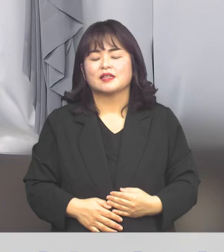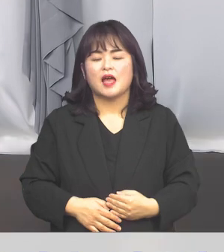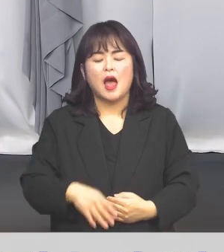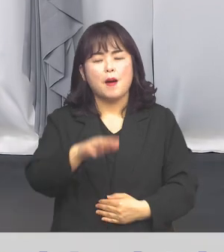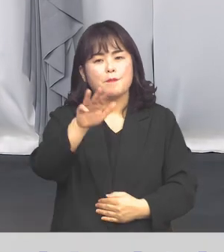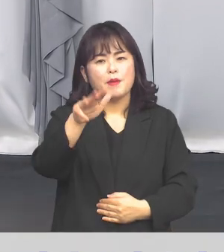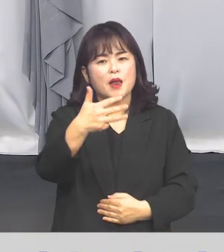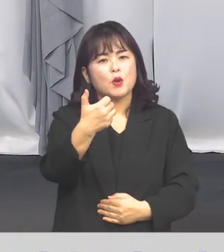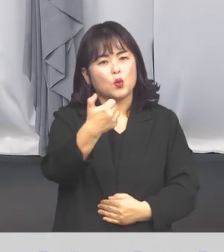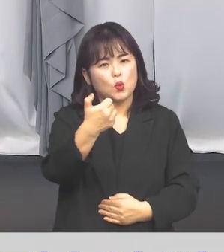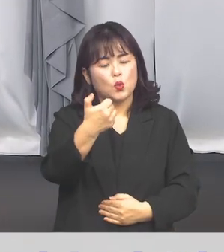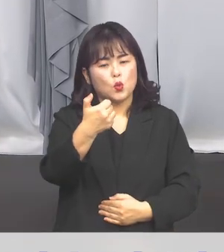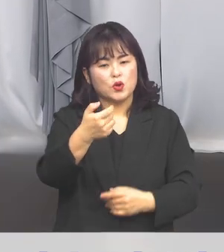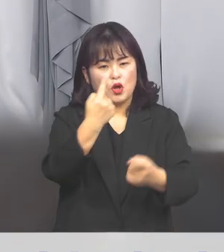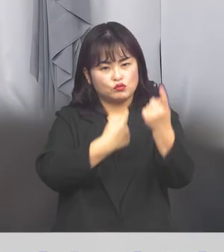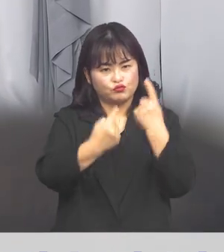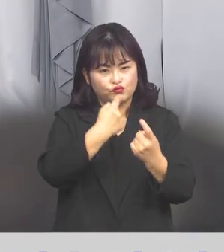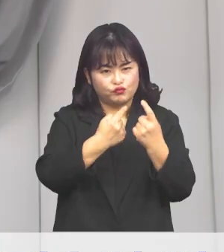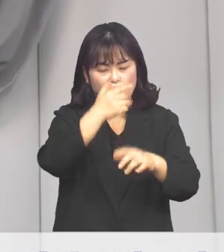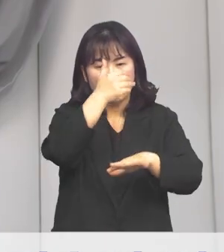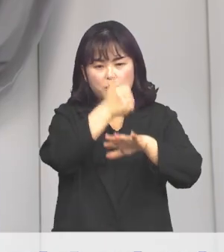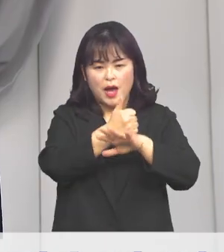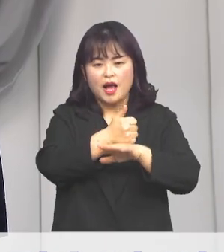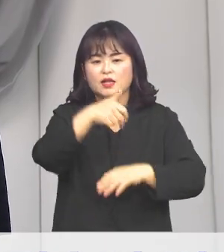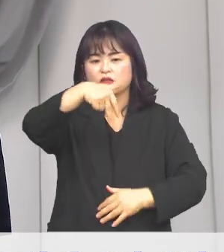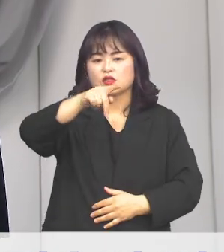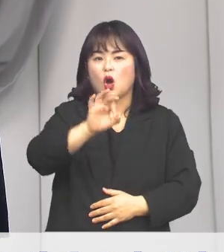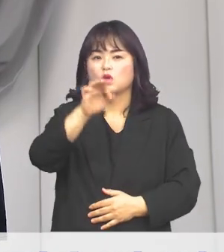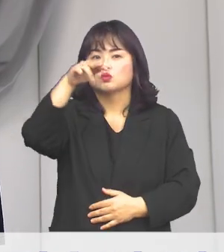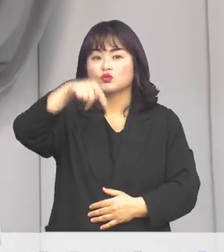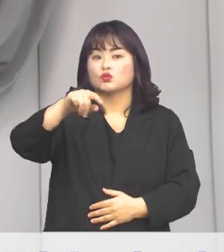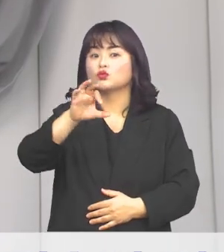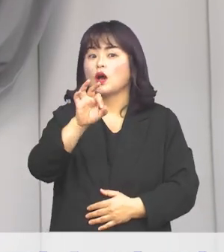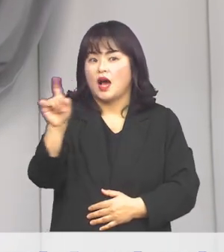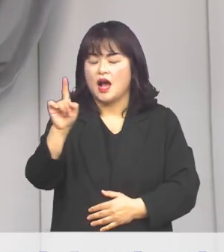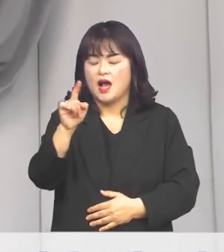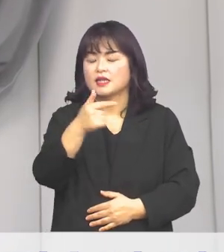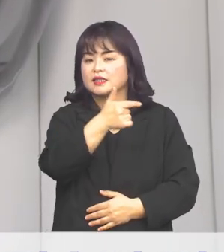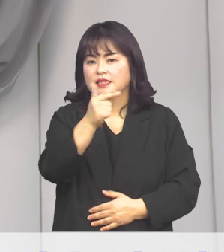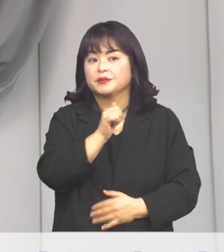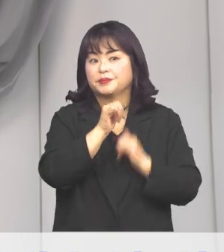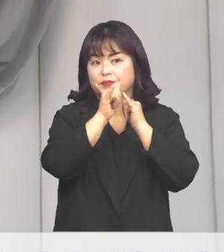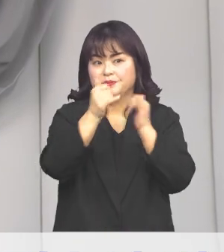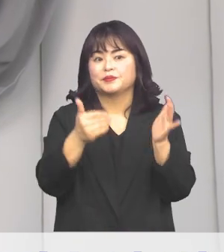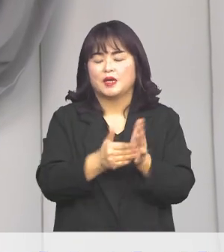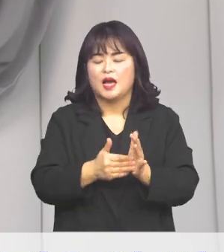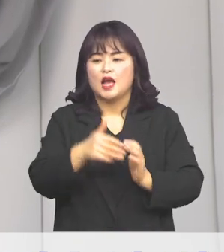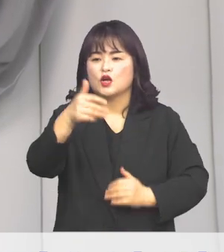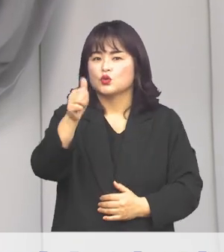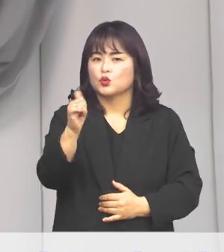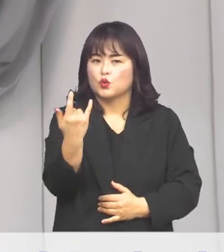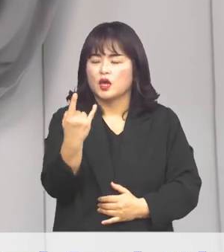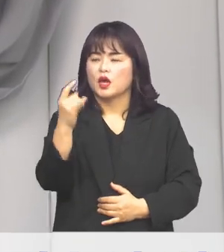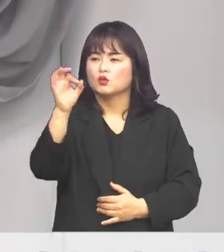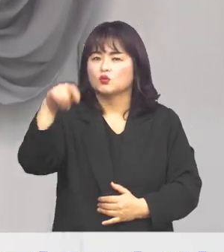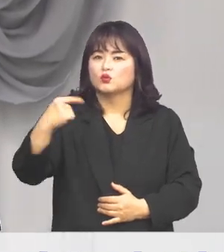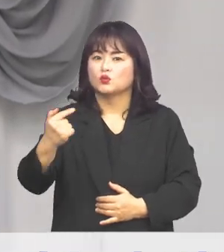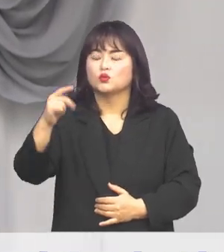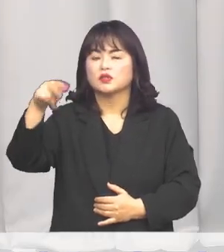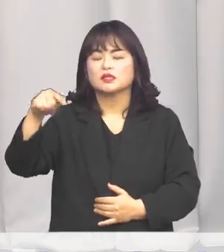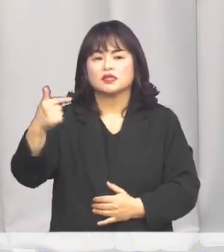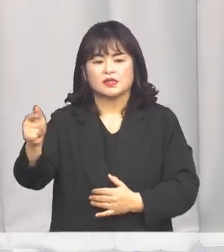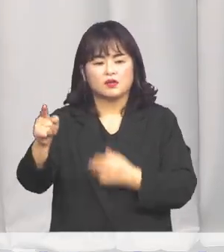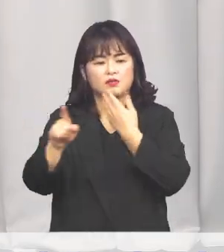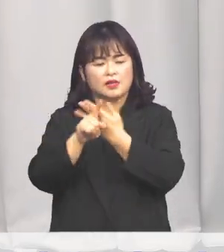대회에는 850편이 접수됐으며 대상은 정수아 씨가 차지했습니다. 정 씨는 최은영 작가의 작품에 대한